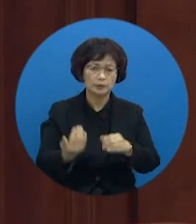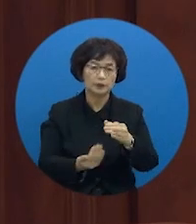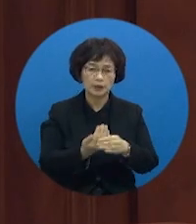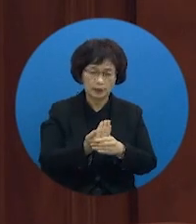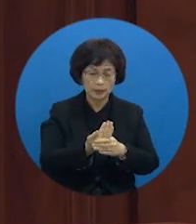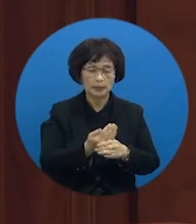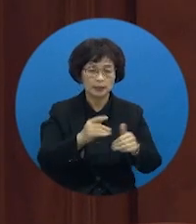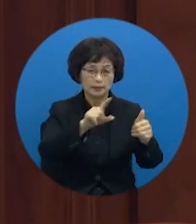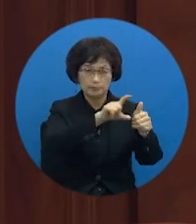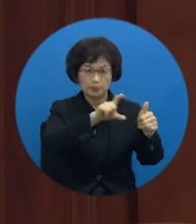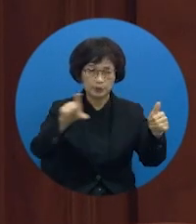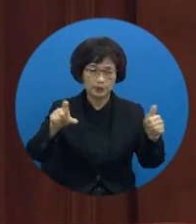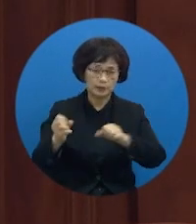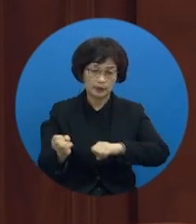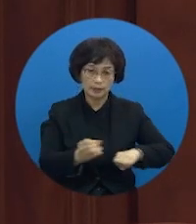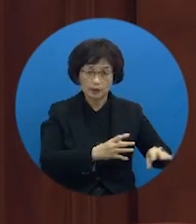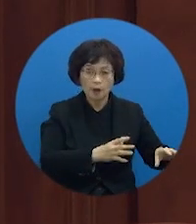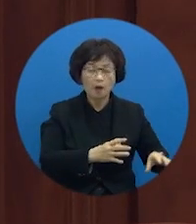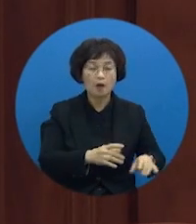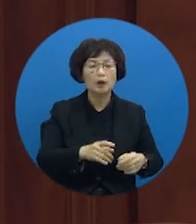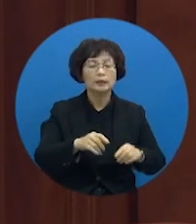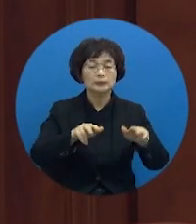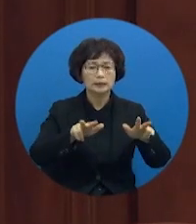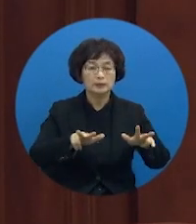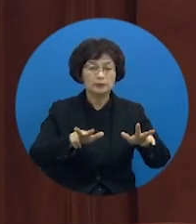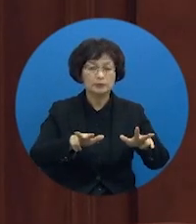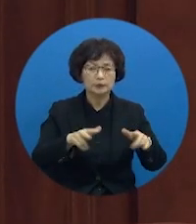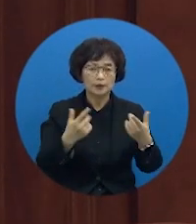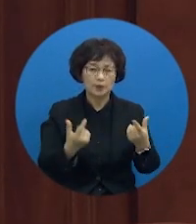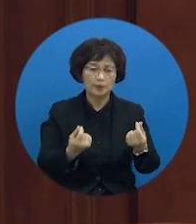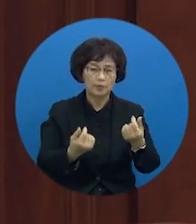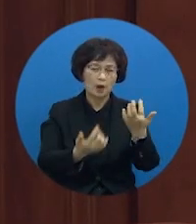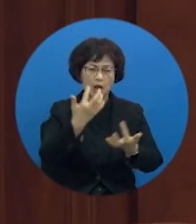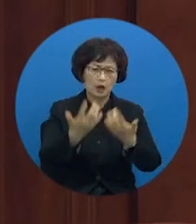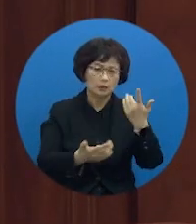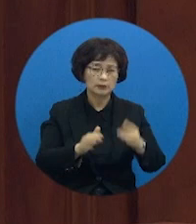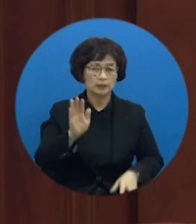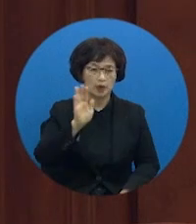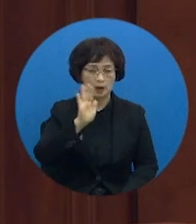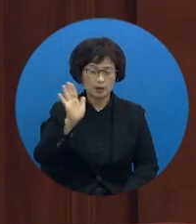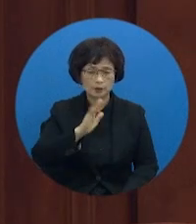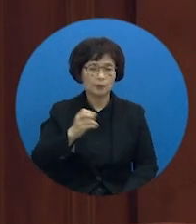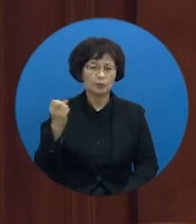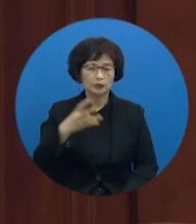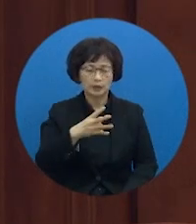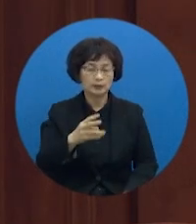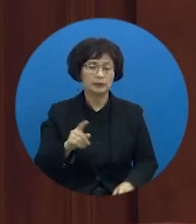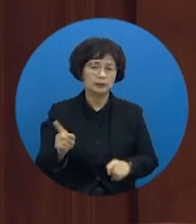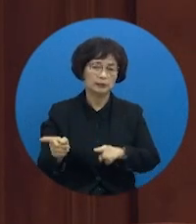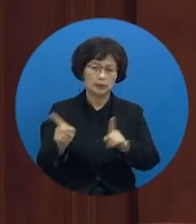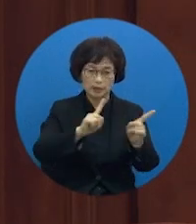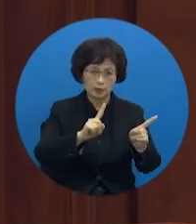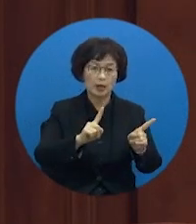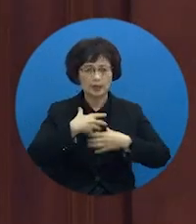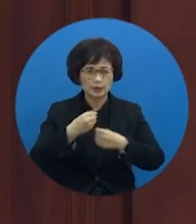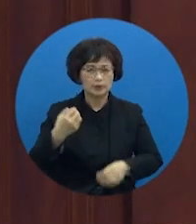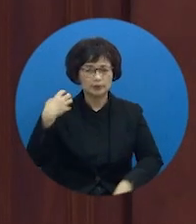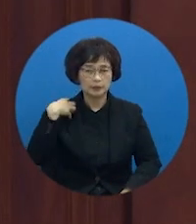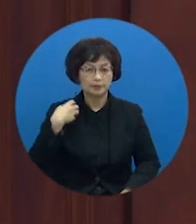발생되는 현수막의 경우는 지금과 같은 소각 처리 방식이 아닌 재활용과 업사이클링이